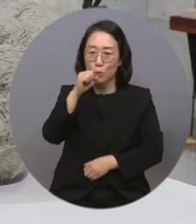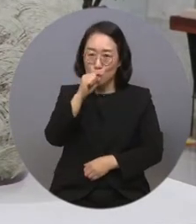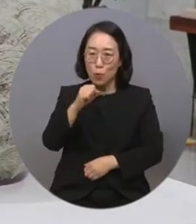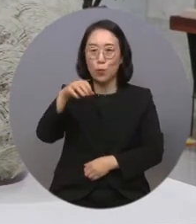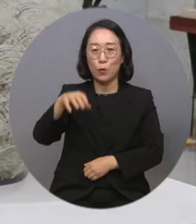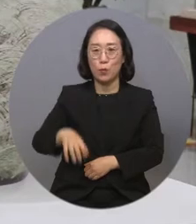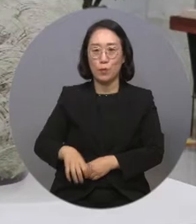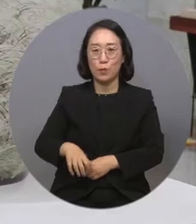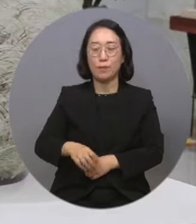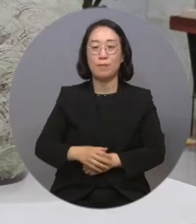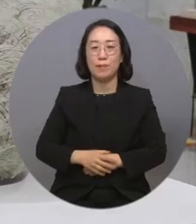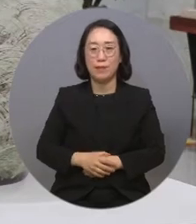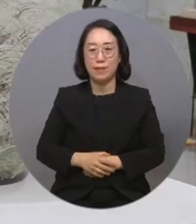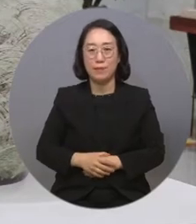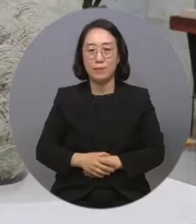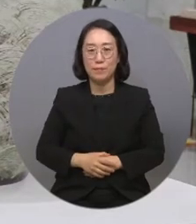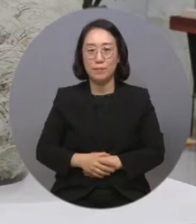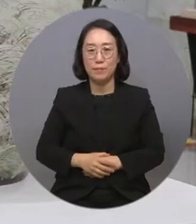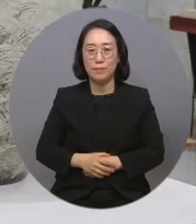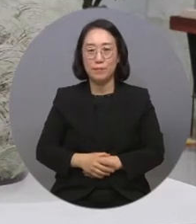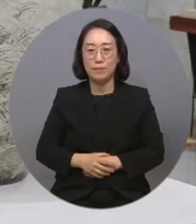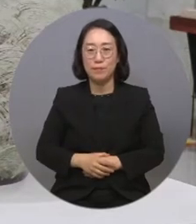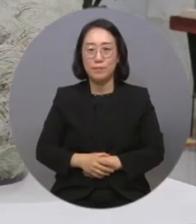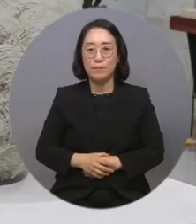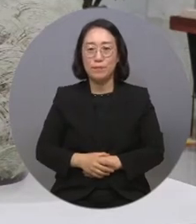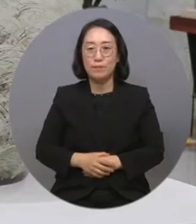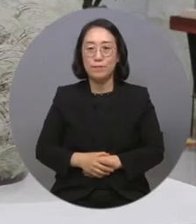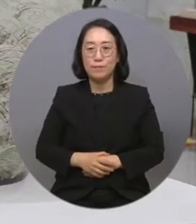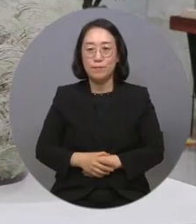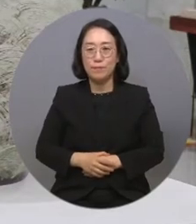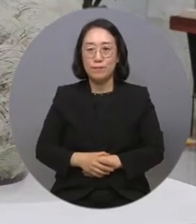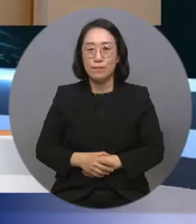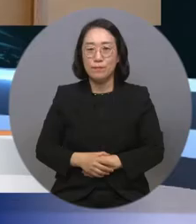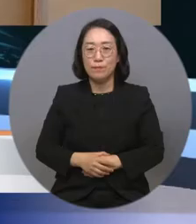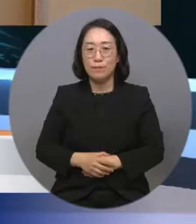있습니다. 복지TV 뉴스 이영춘입니다.